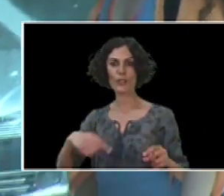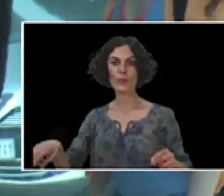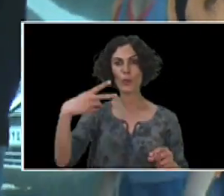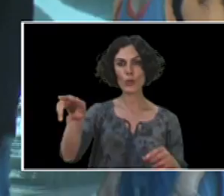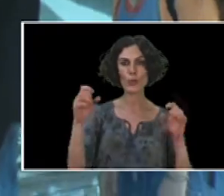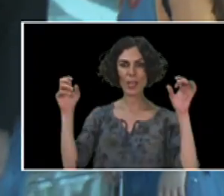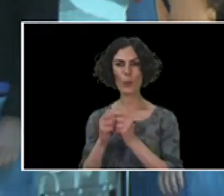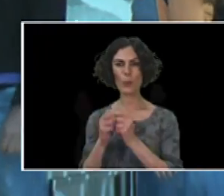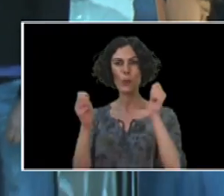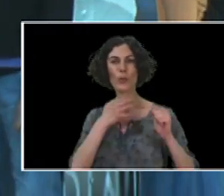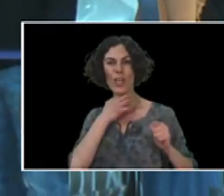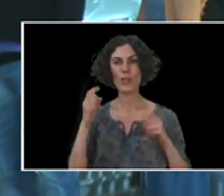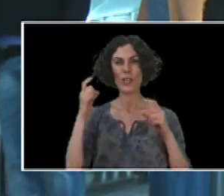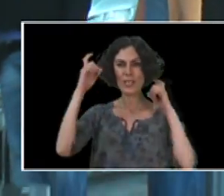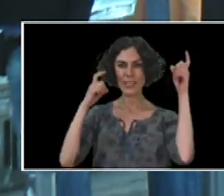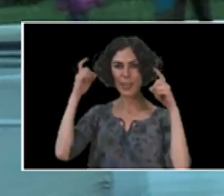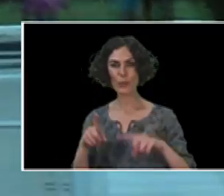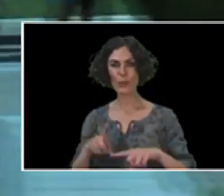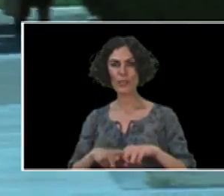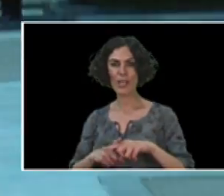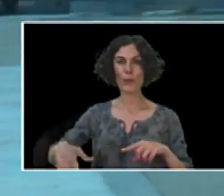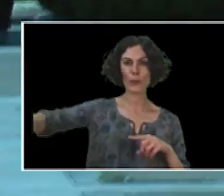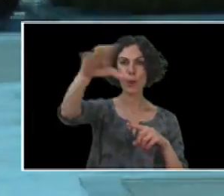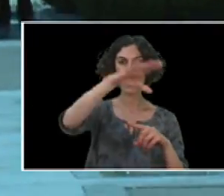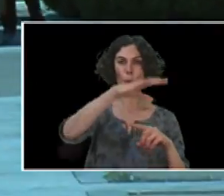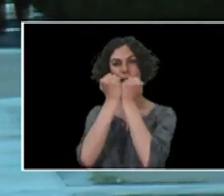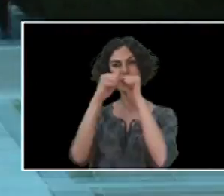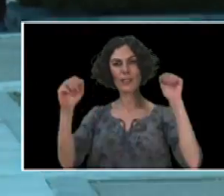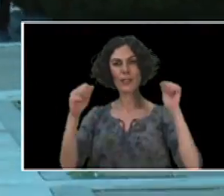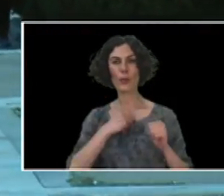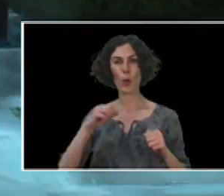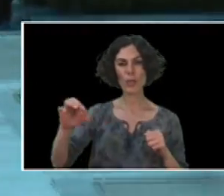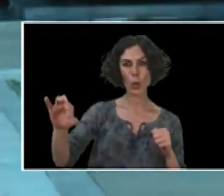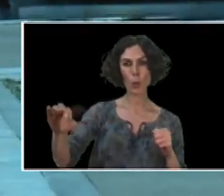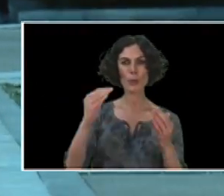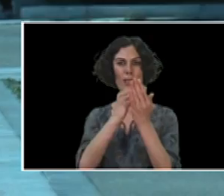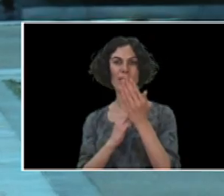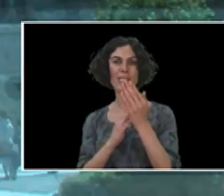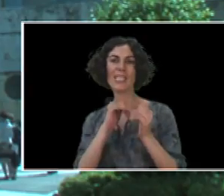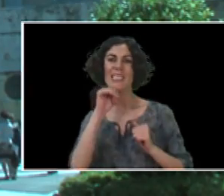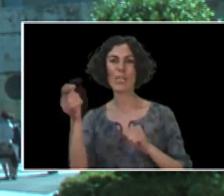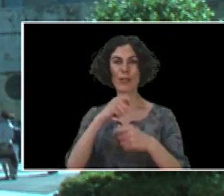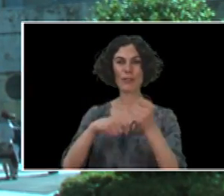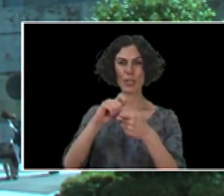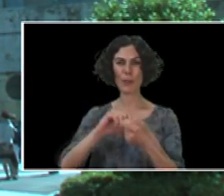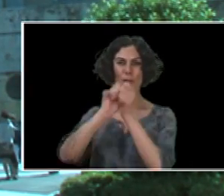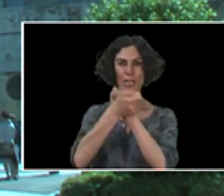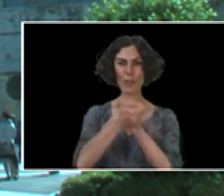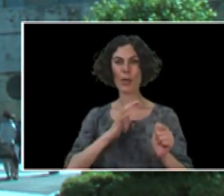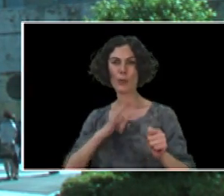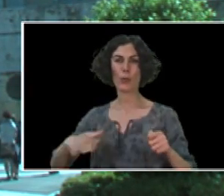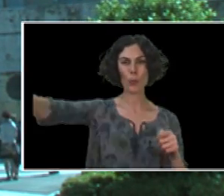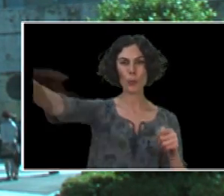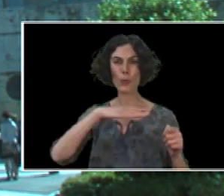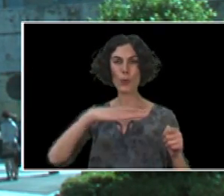Σκέψου τη ζωή σου χωρίς χρέος. Σκέψου την Ελλάδα ανεξάρτητη, με εθνικό νόμισμα και